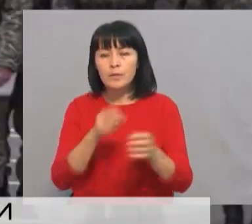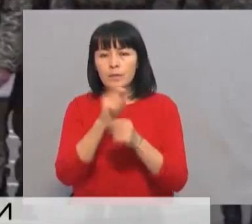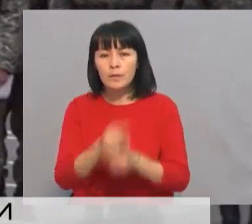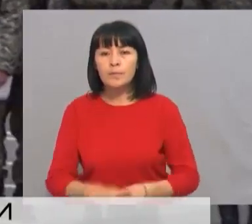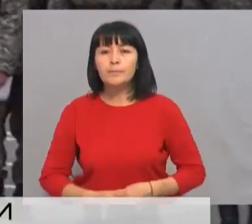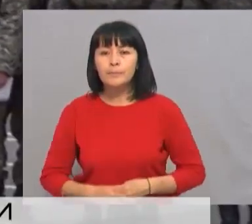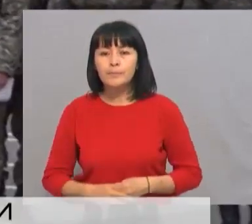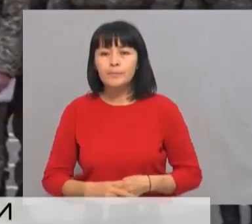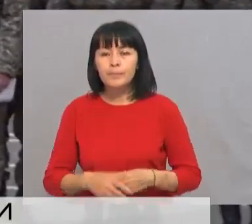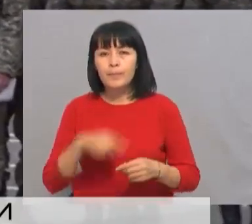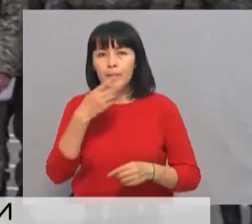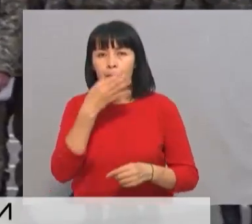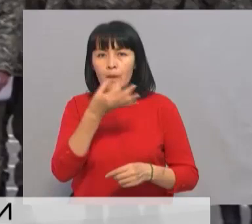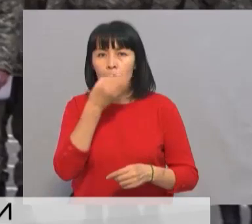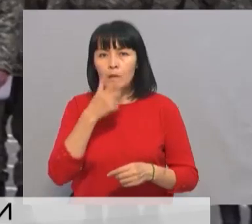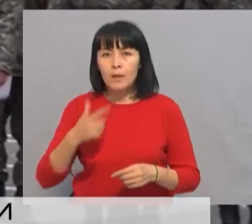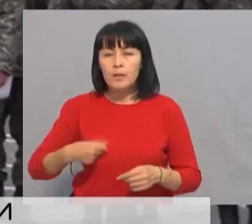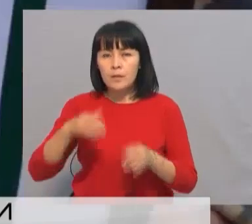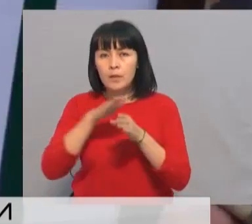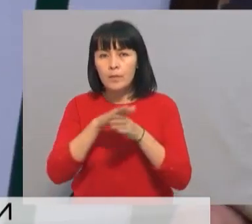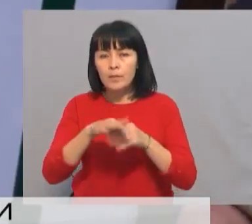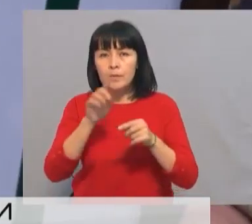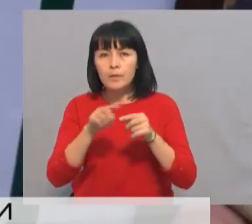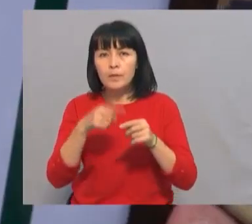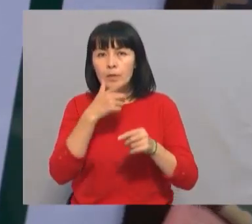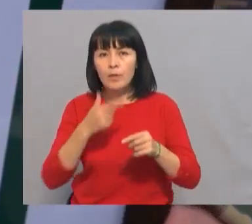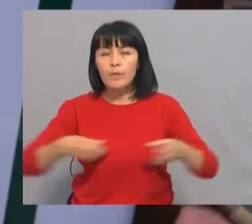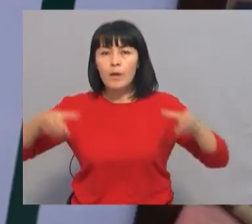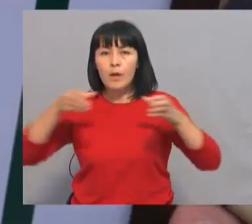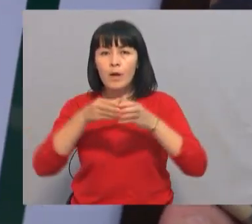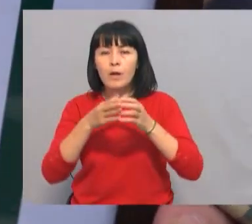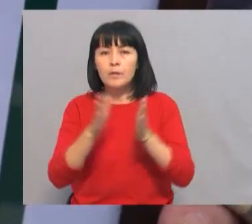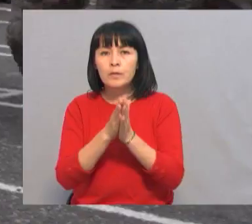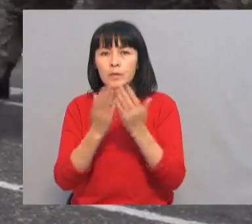задачи. Следует отметить, что солдаты, прошедшие срочную воинскую службу, с этими